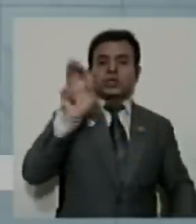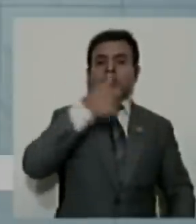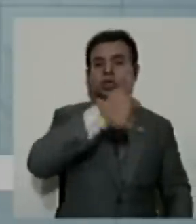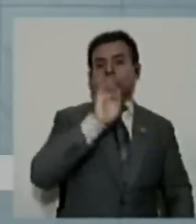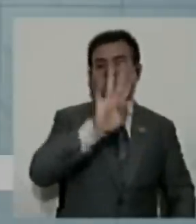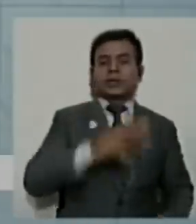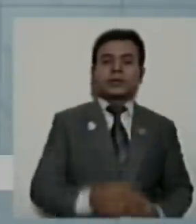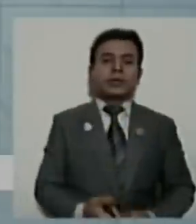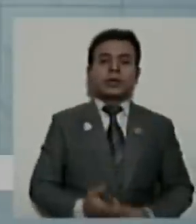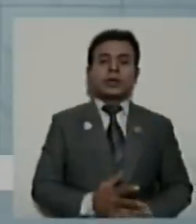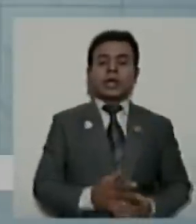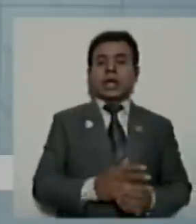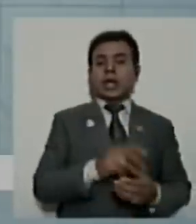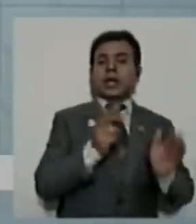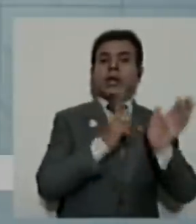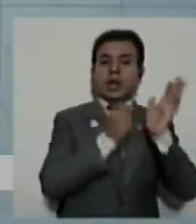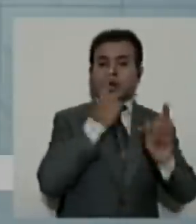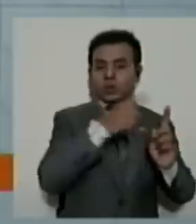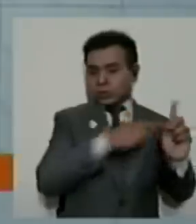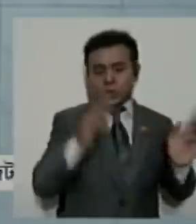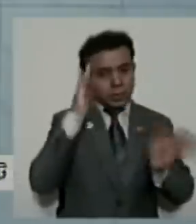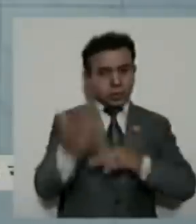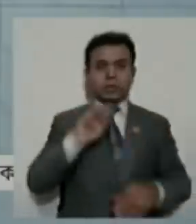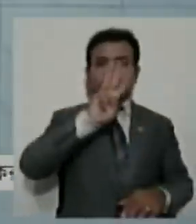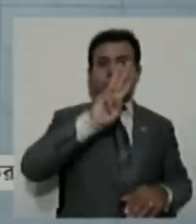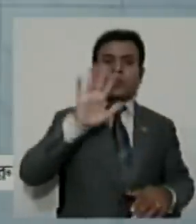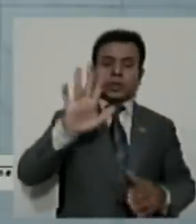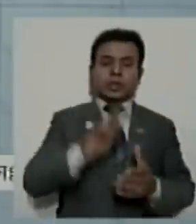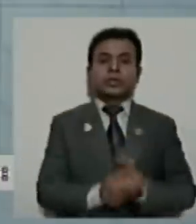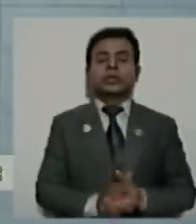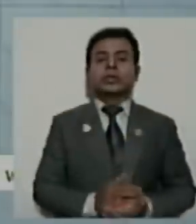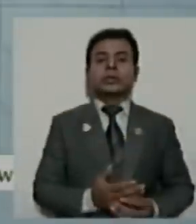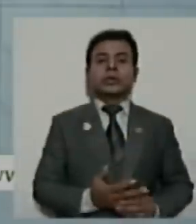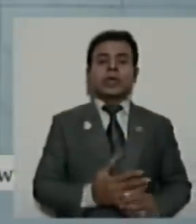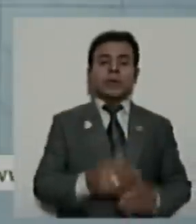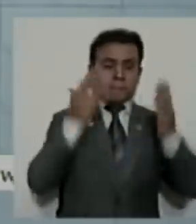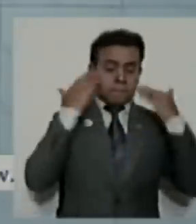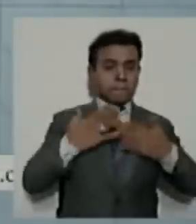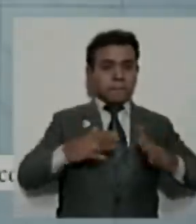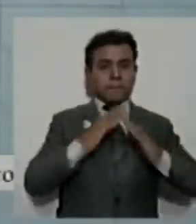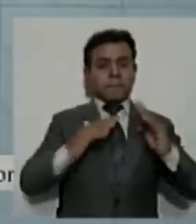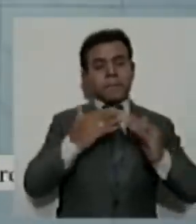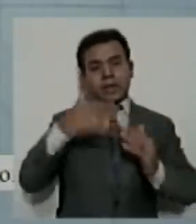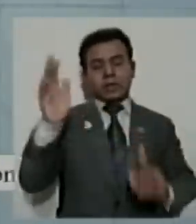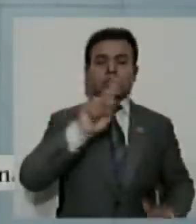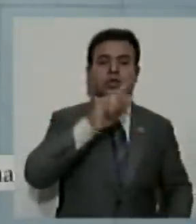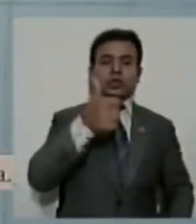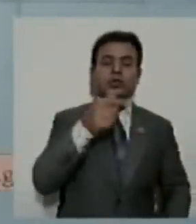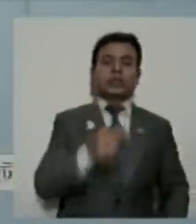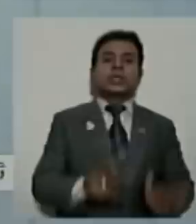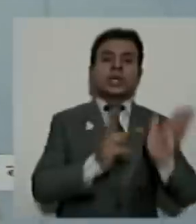আছেন টোটাল কোয়ারেন্টাইন 681 জন। এর মধ্যে এই খুবই ভালো কথা যে